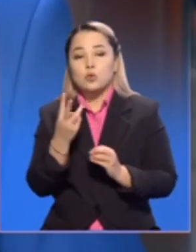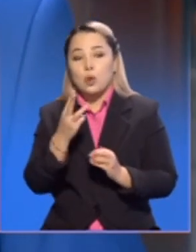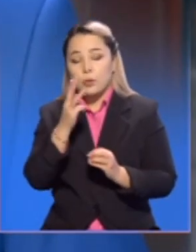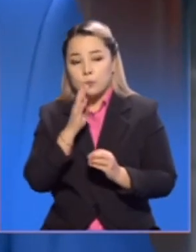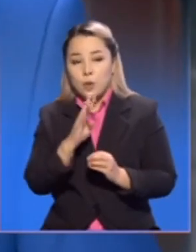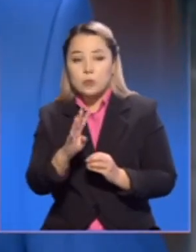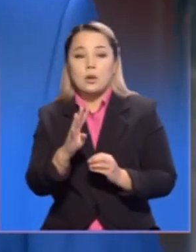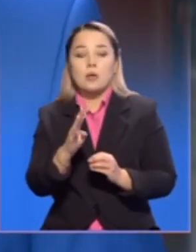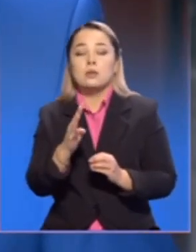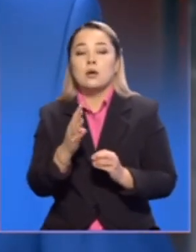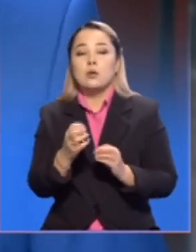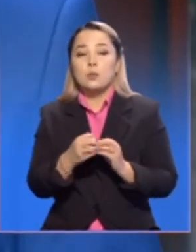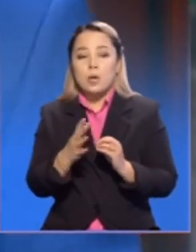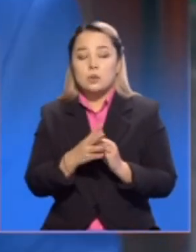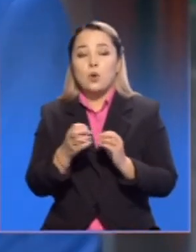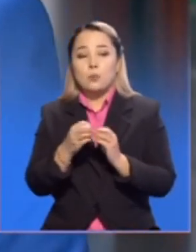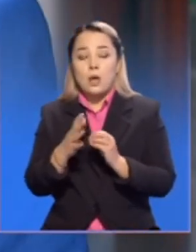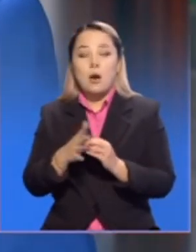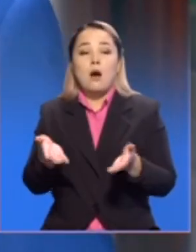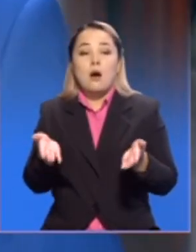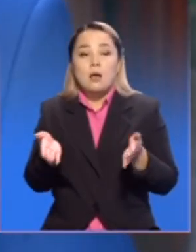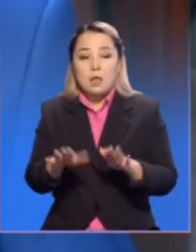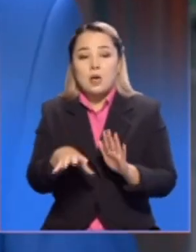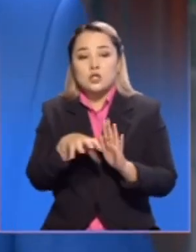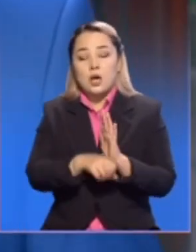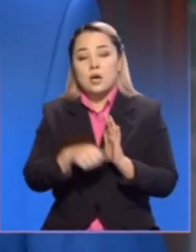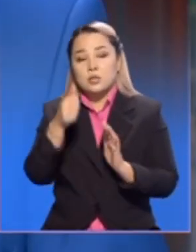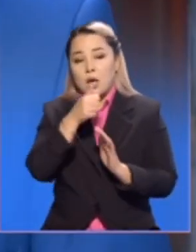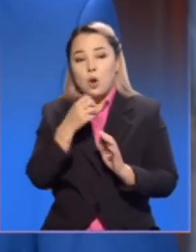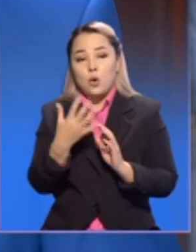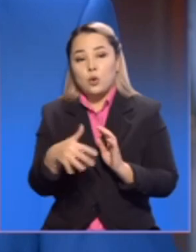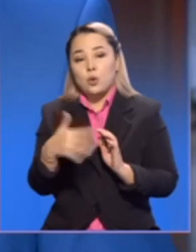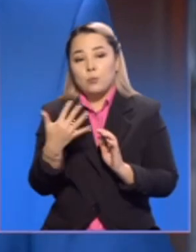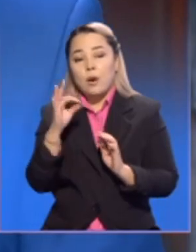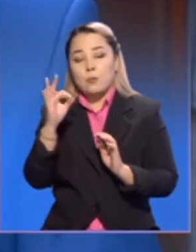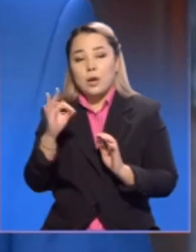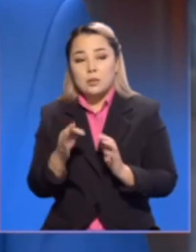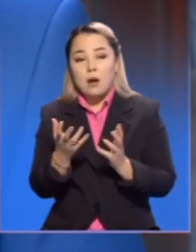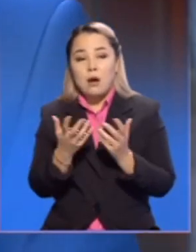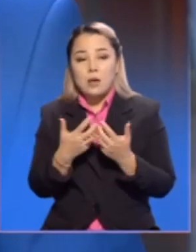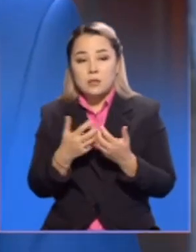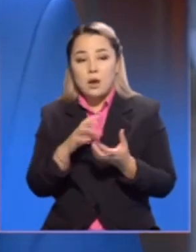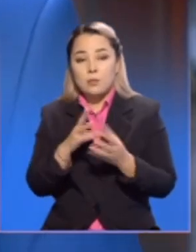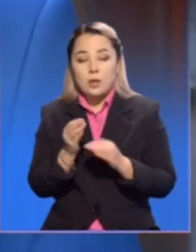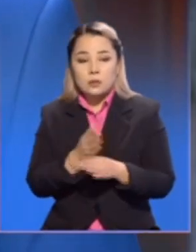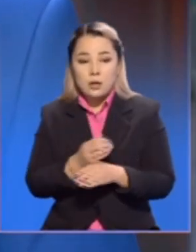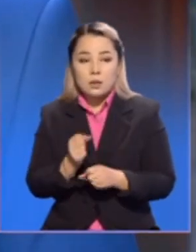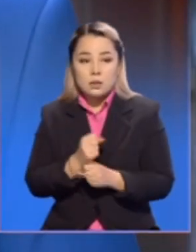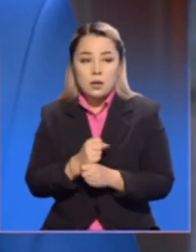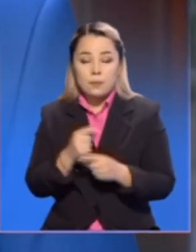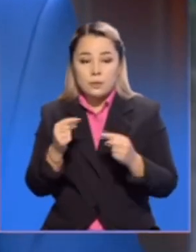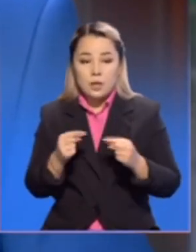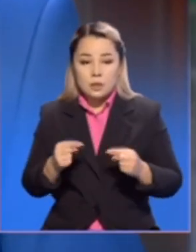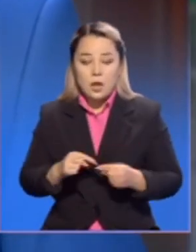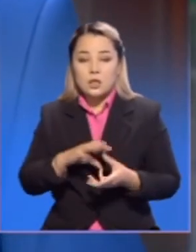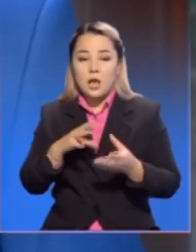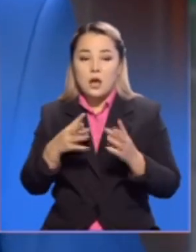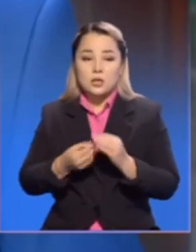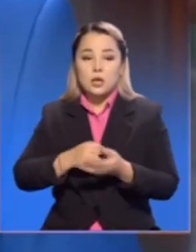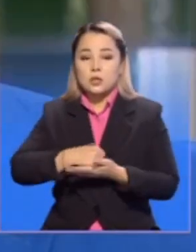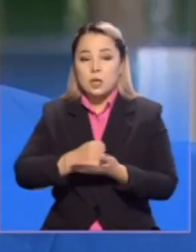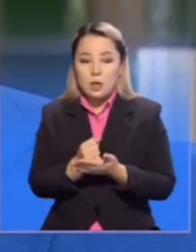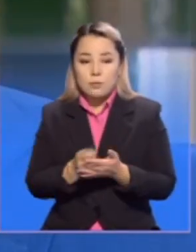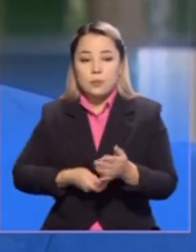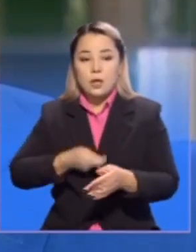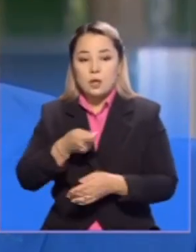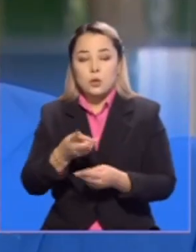90-да 15%-ын, қалған 55%-ды жылдың аяғында жаңағы есеп қисаптың бәрін келтіріп, соның нәтижесімен беру